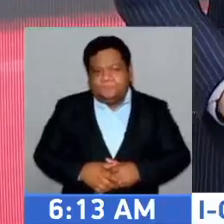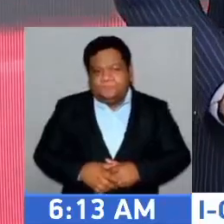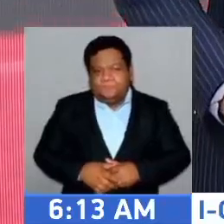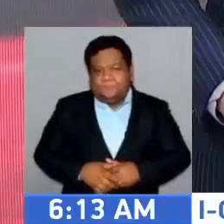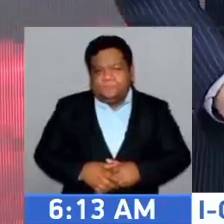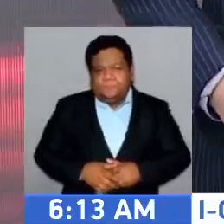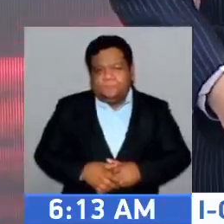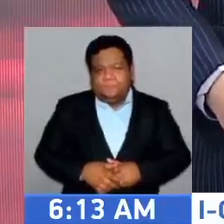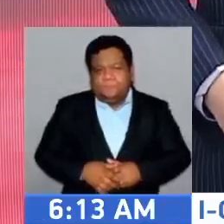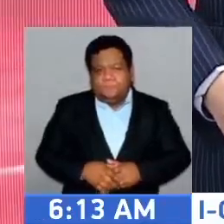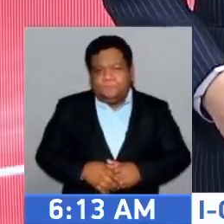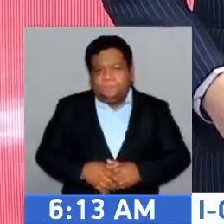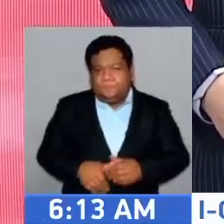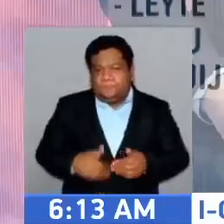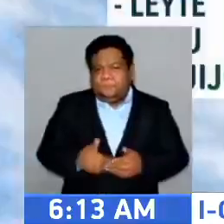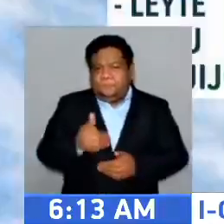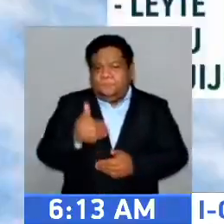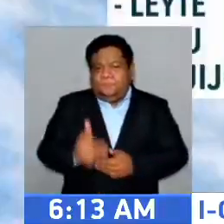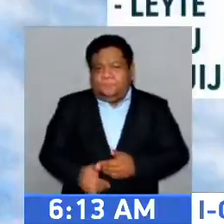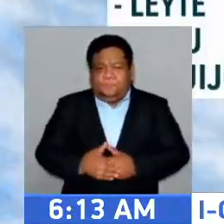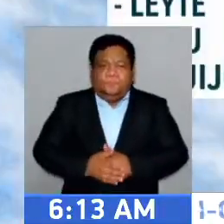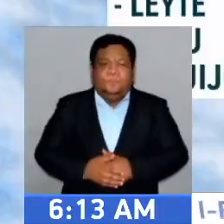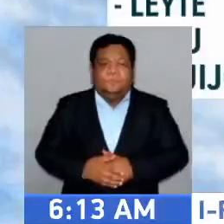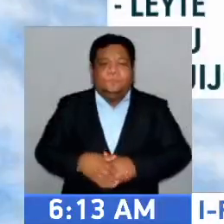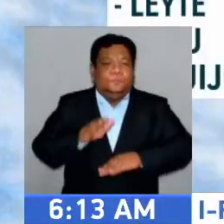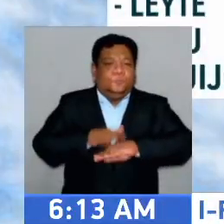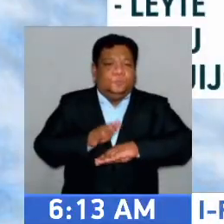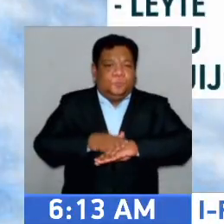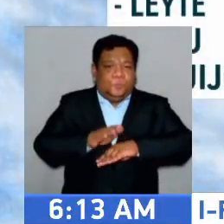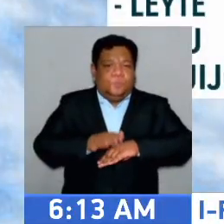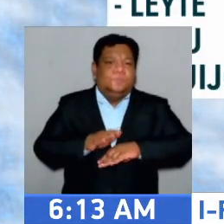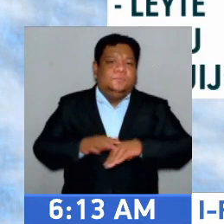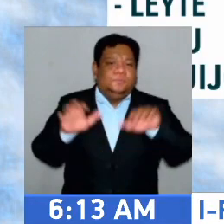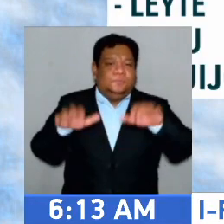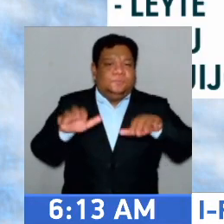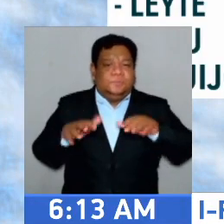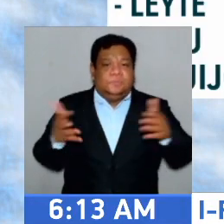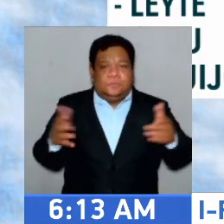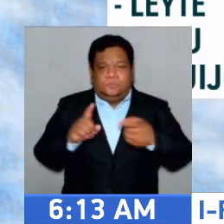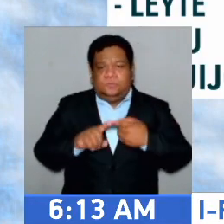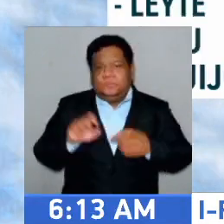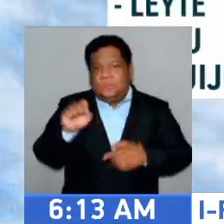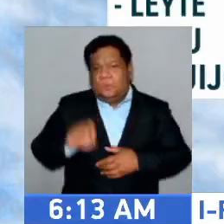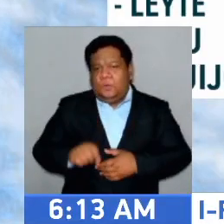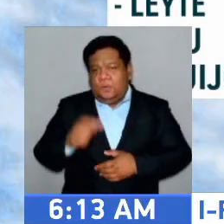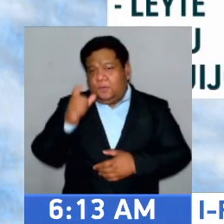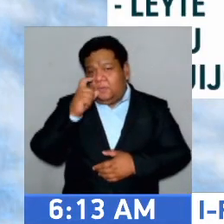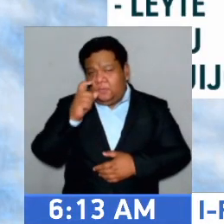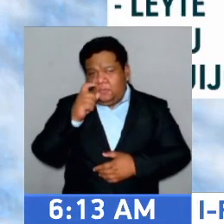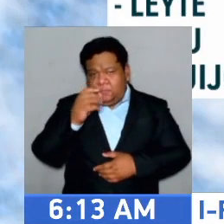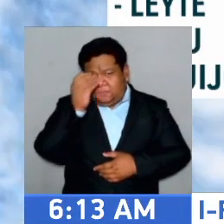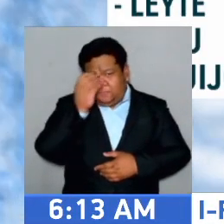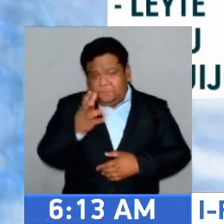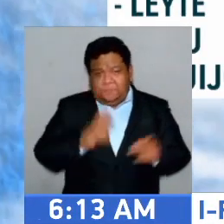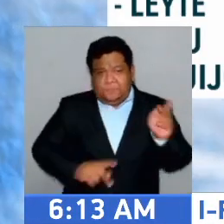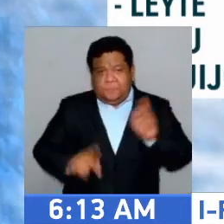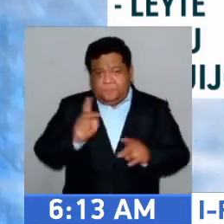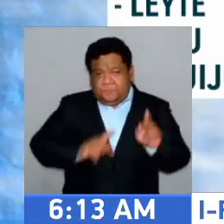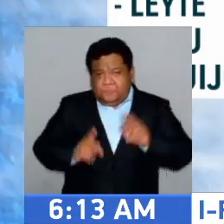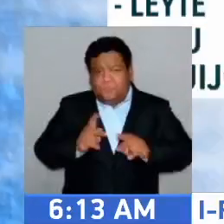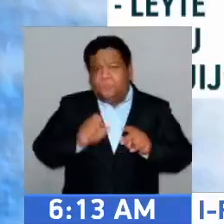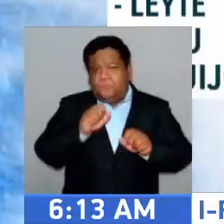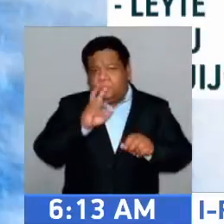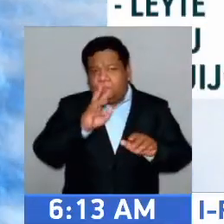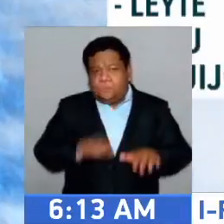Nakataas po ngayon ang yellow rainfall warning sa Southern Leyte. Pinag-iingat ng pag-asa mga residente sa banta ng Bahat landslide sa gitna ng pag-uulan